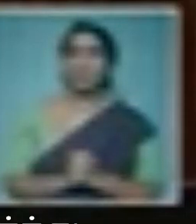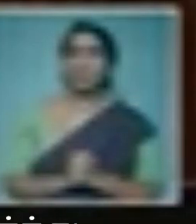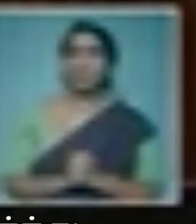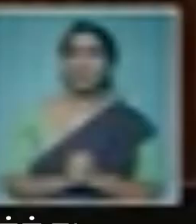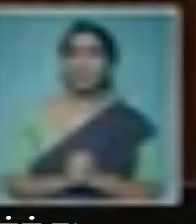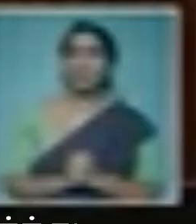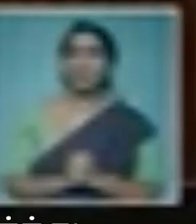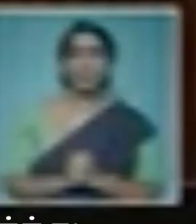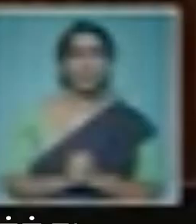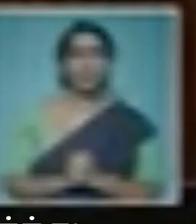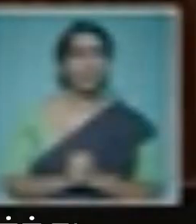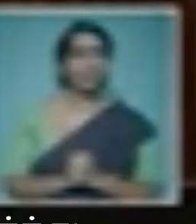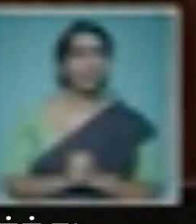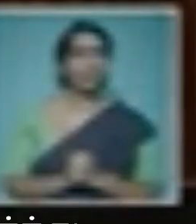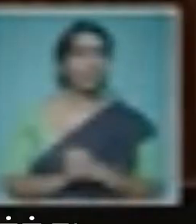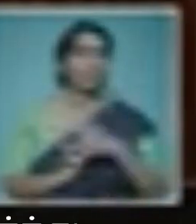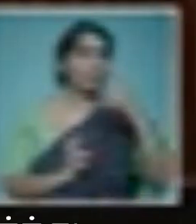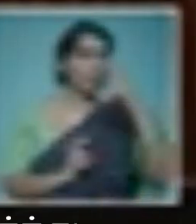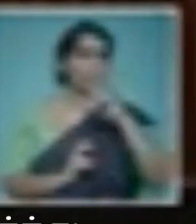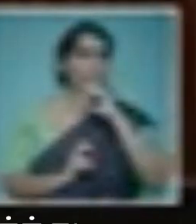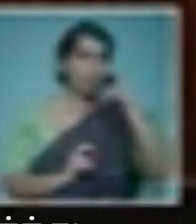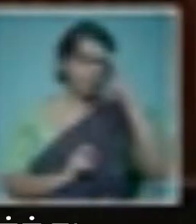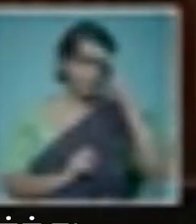Honorable Deputy Speaker,